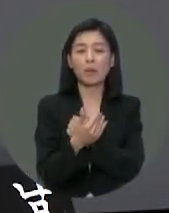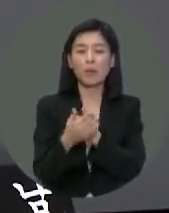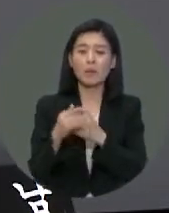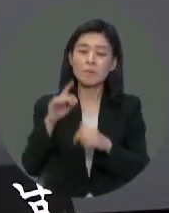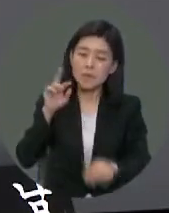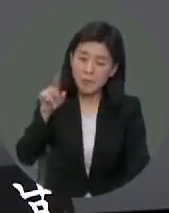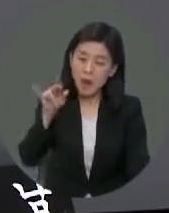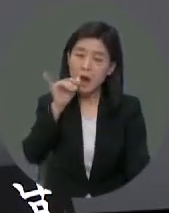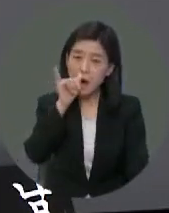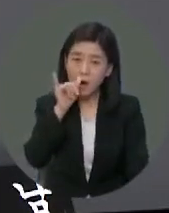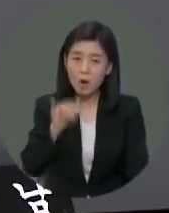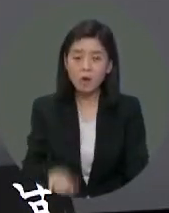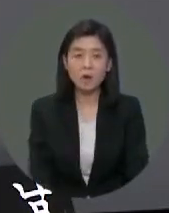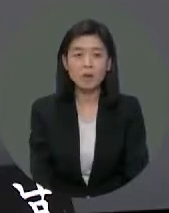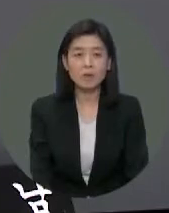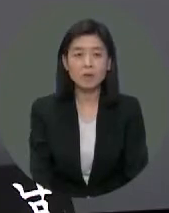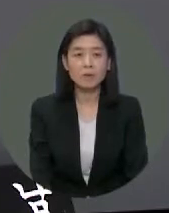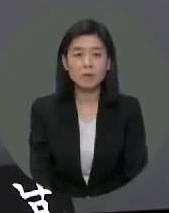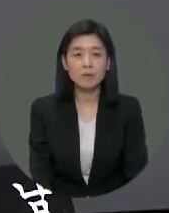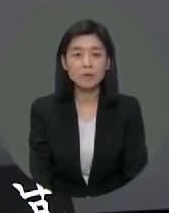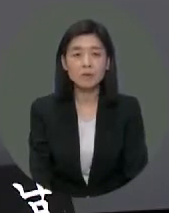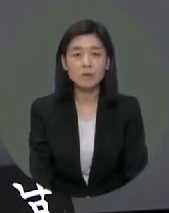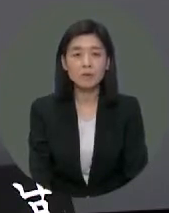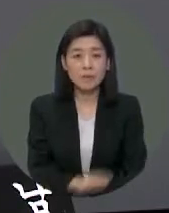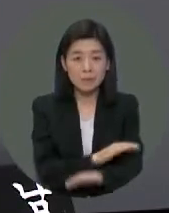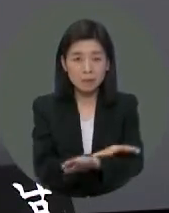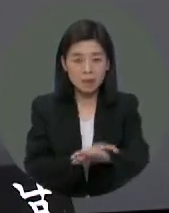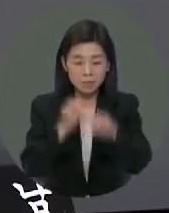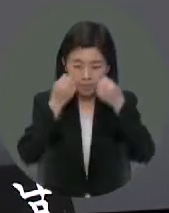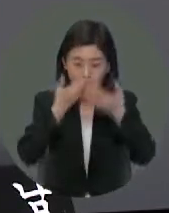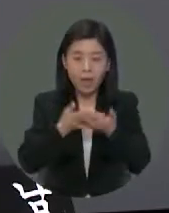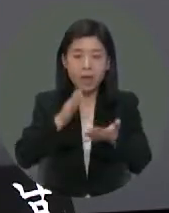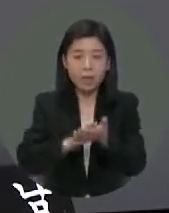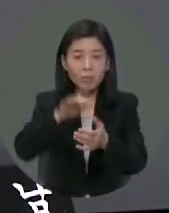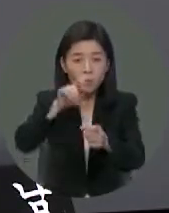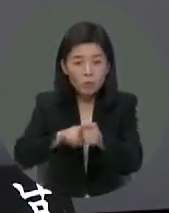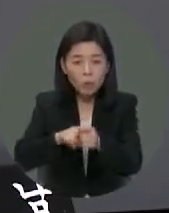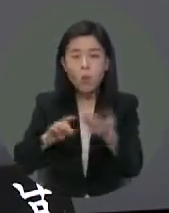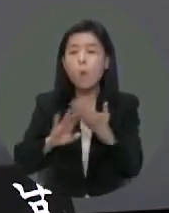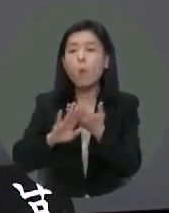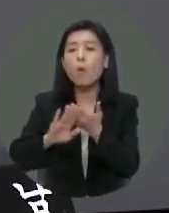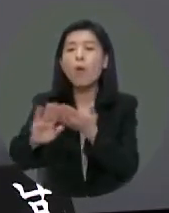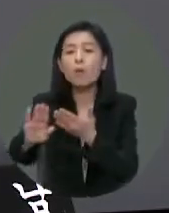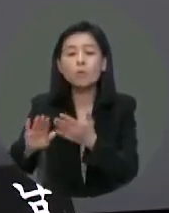좀 제대로 개혁을 하려면 외부위원 확대가 필요하지 않나요